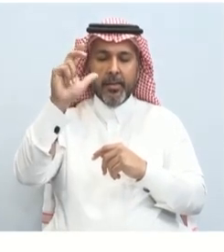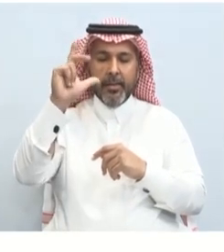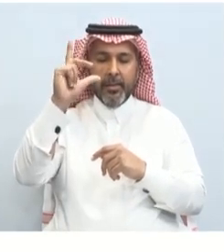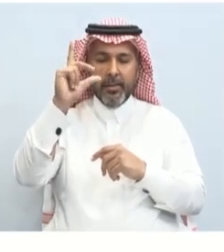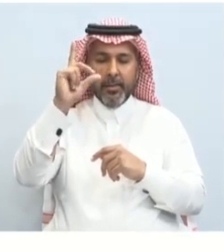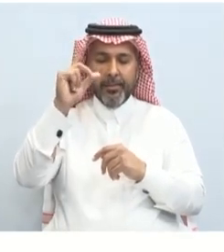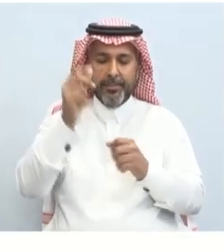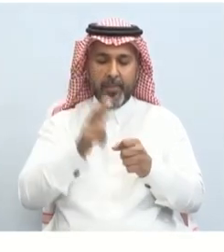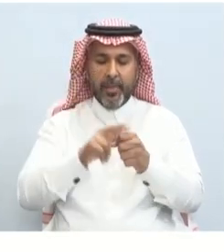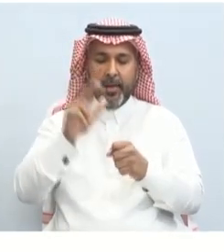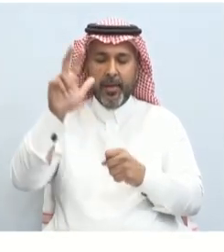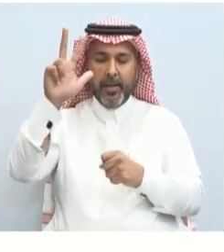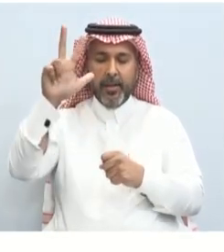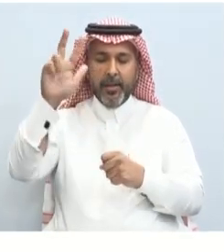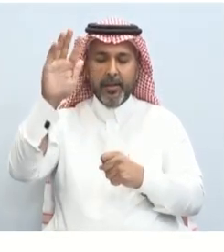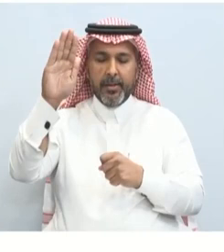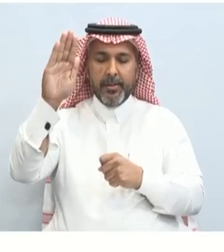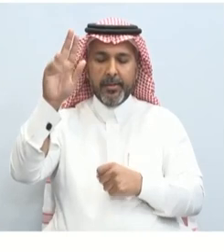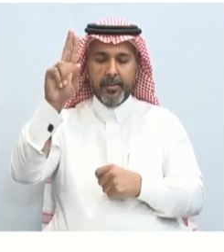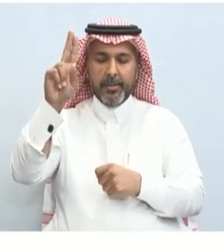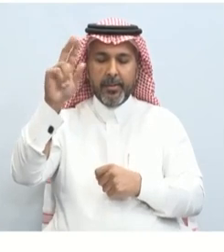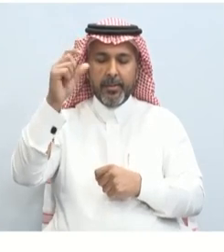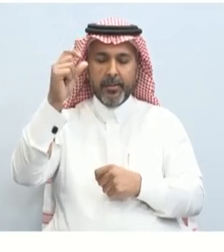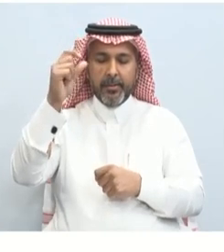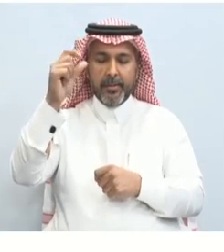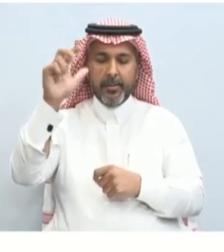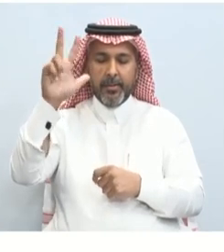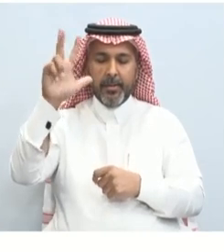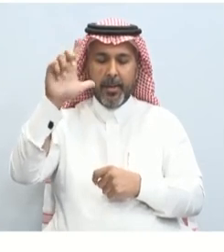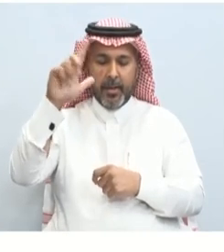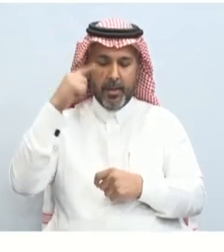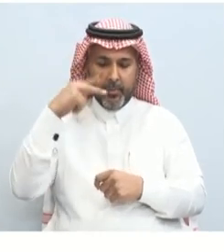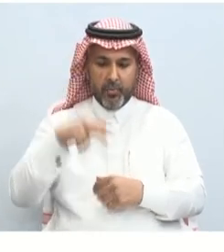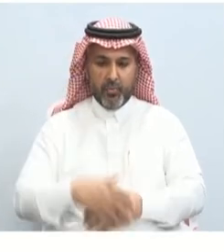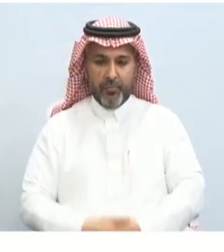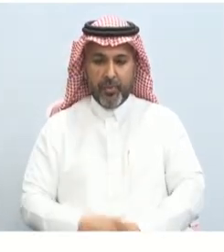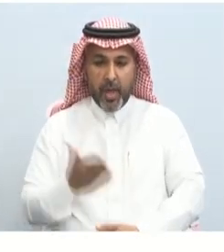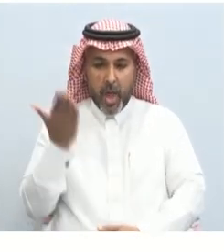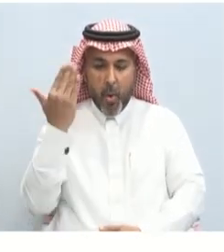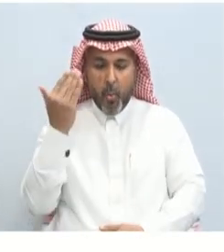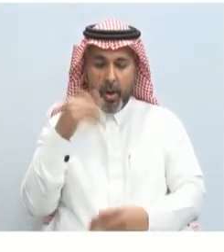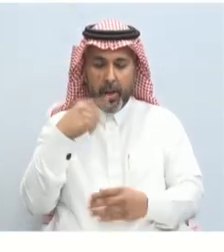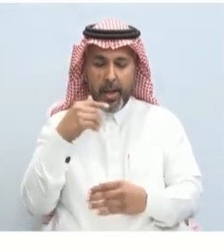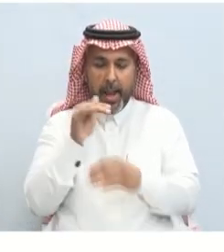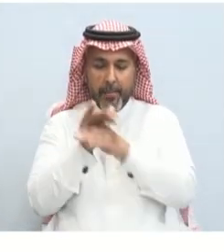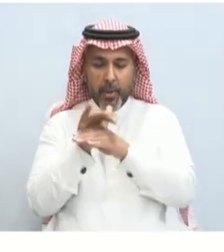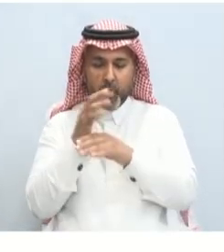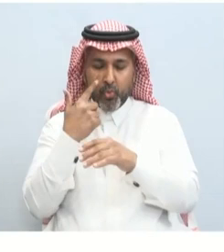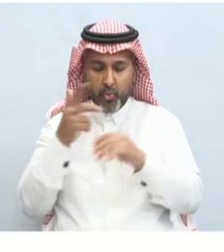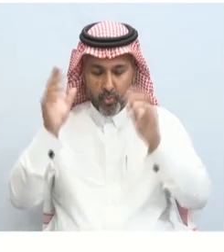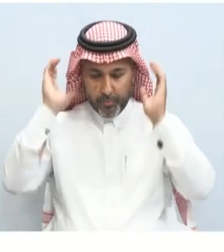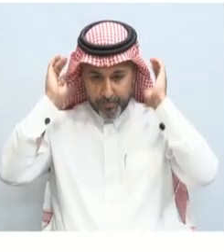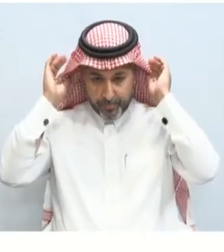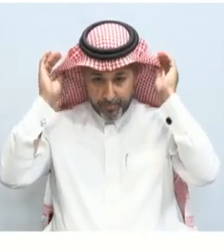السابق تكلمنا ايضا عن التمهيد وقلنا ان التمهيد به نقاط مهمه